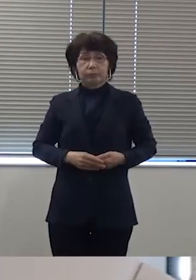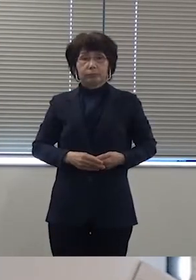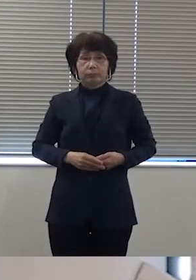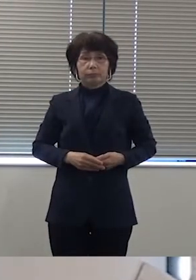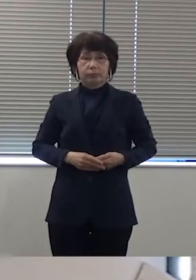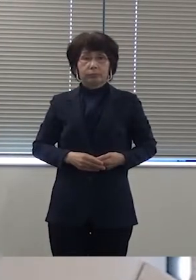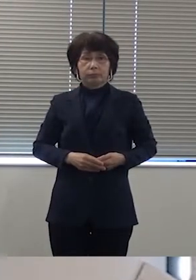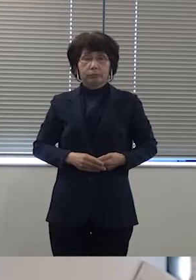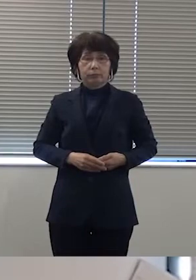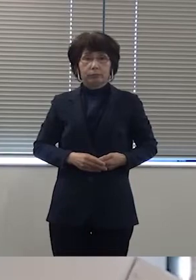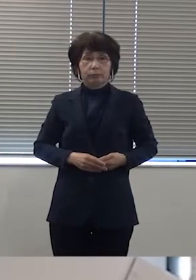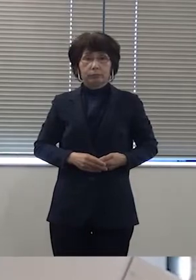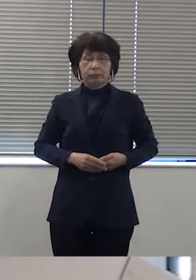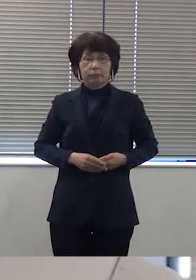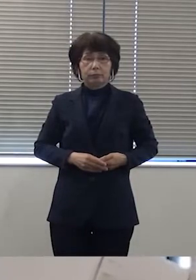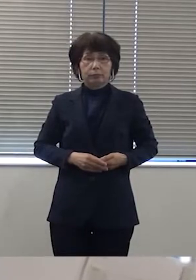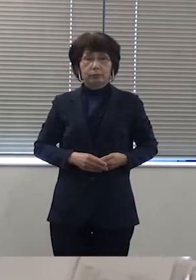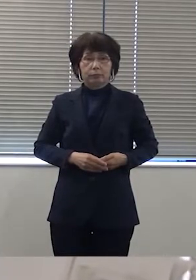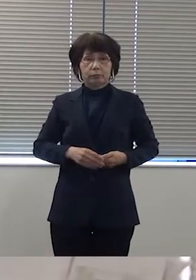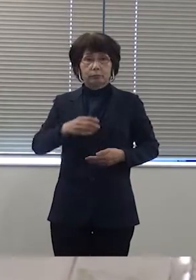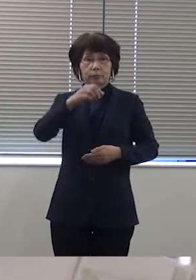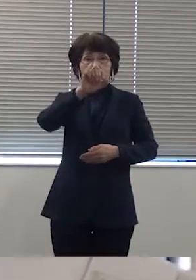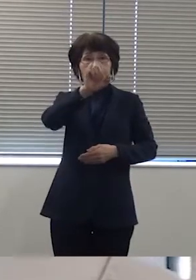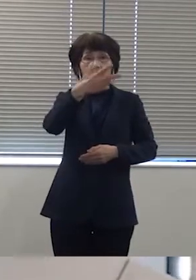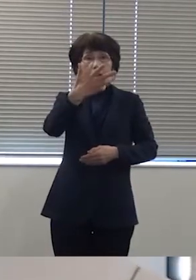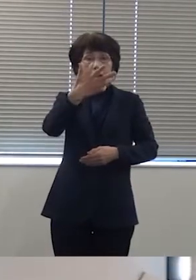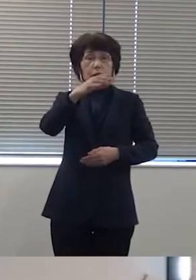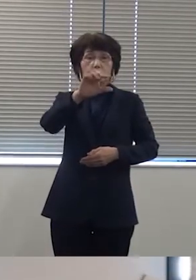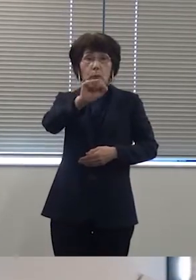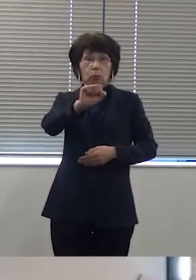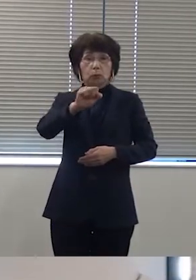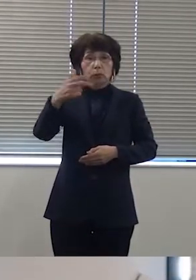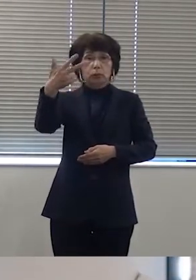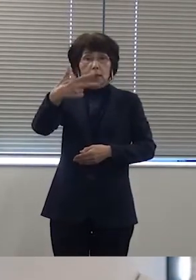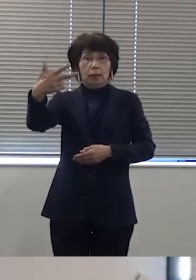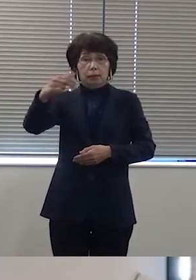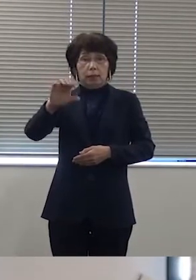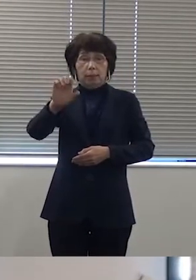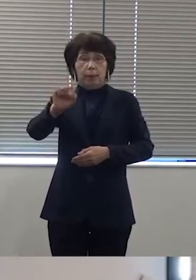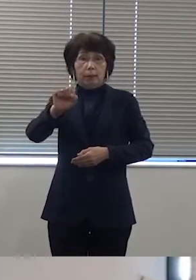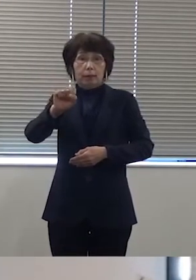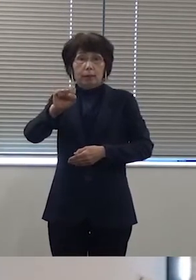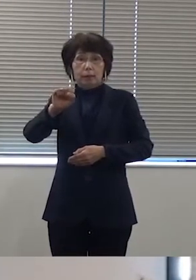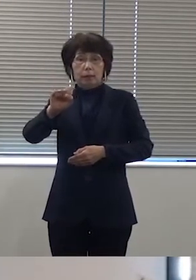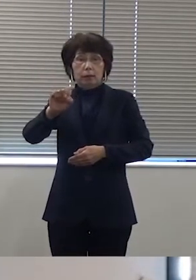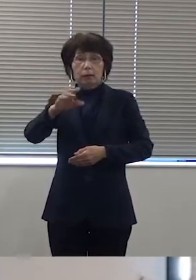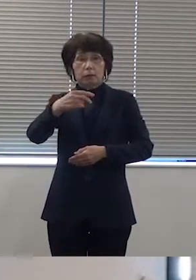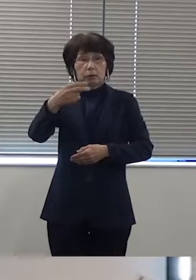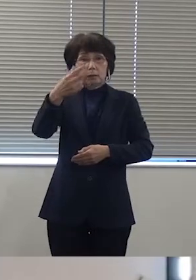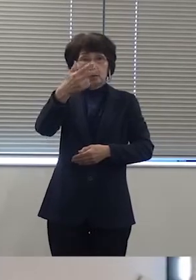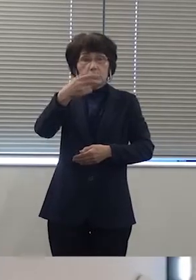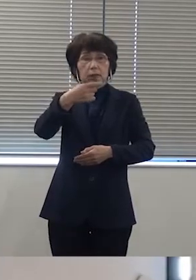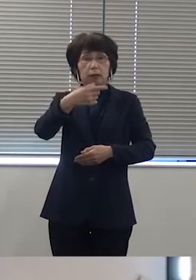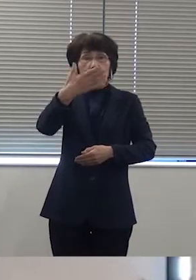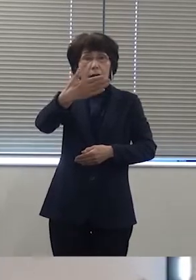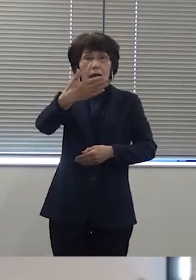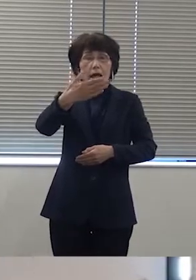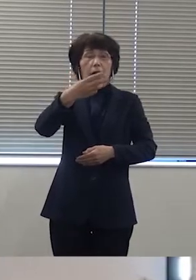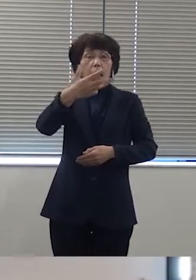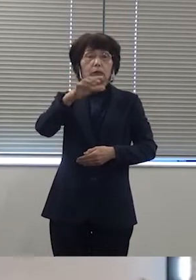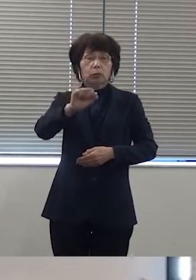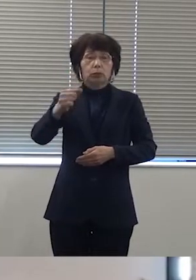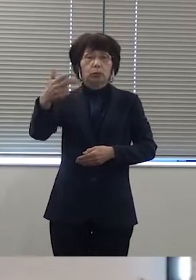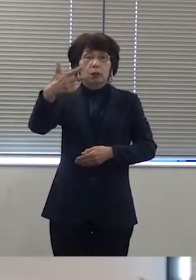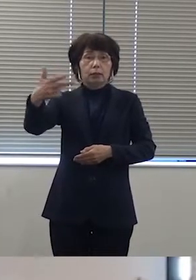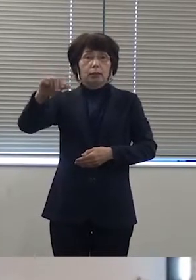13ページに8億7千万ぐらいですね、実は予算が入っていますが、地域包括支援センター、これ大